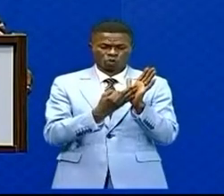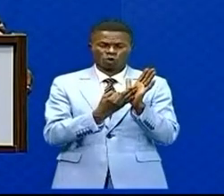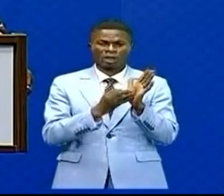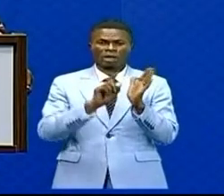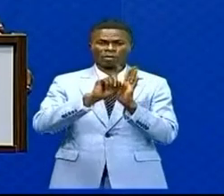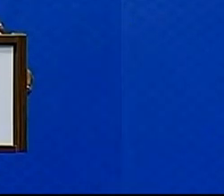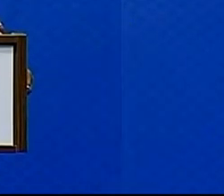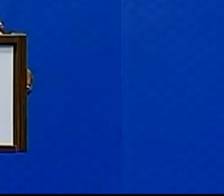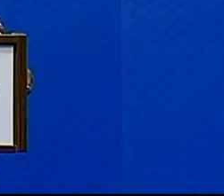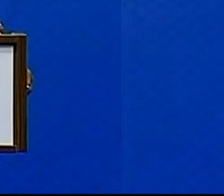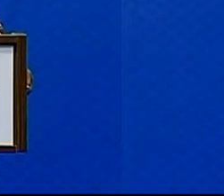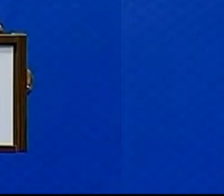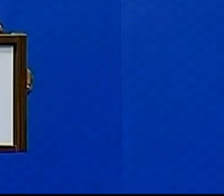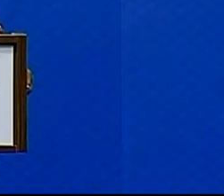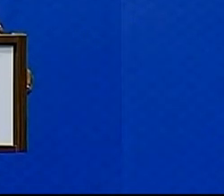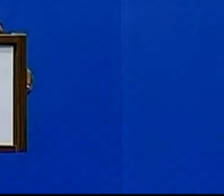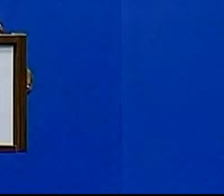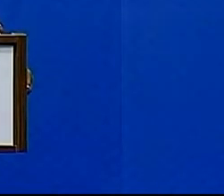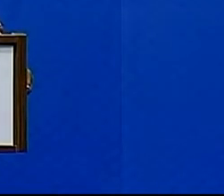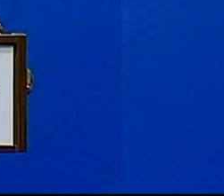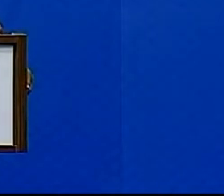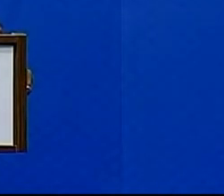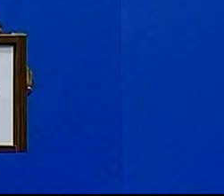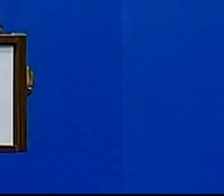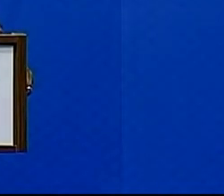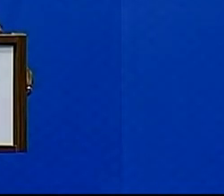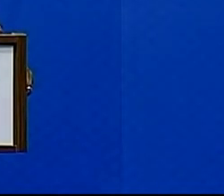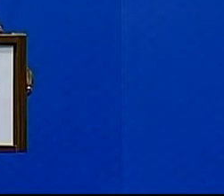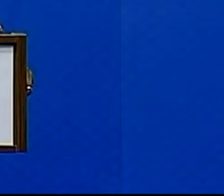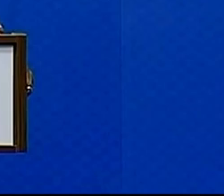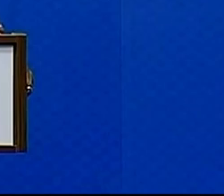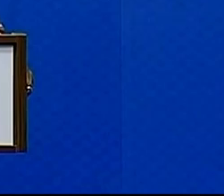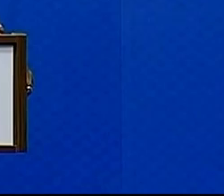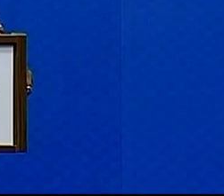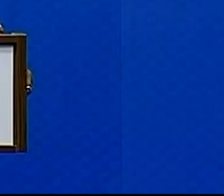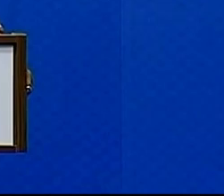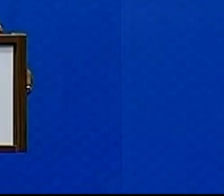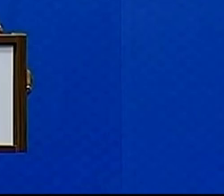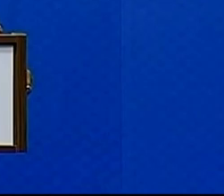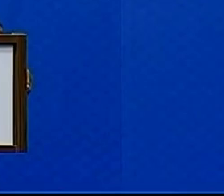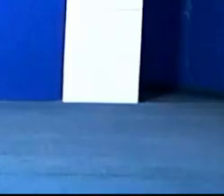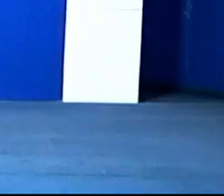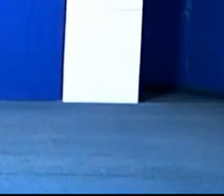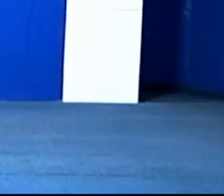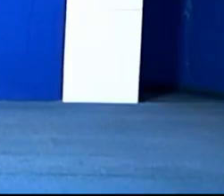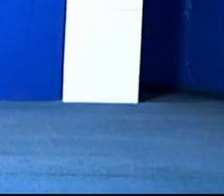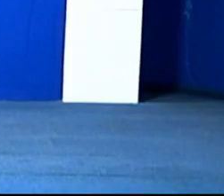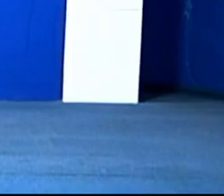du Conseil des ministres a pris fin à 16h. Je vous remercie.